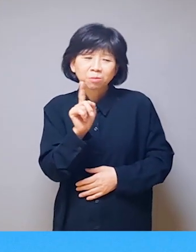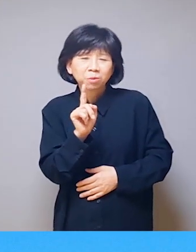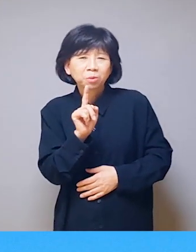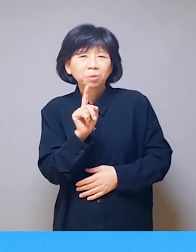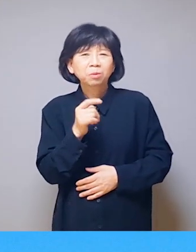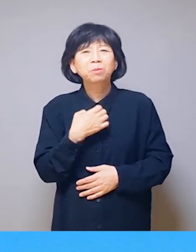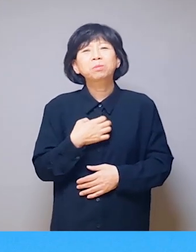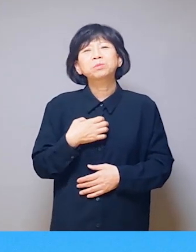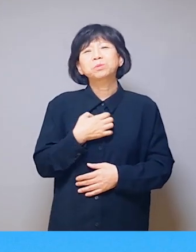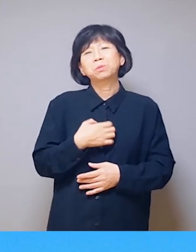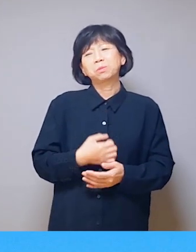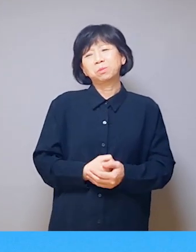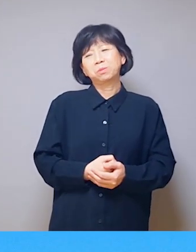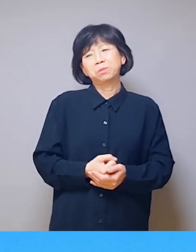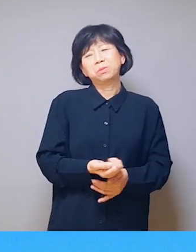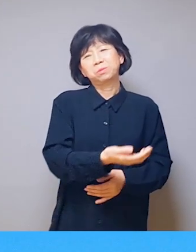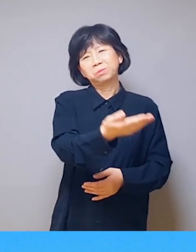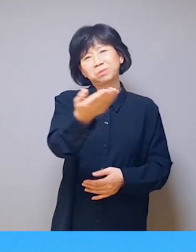사랑하는 성도 여러분,